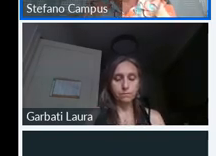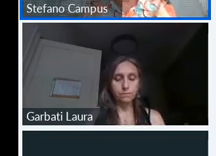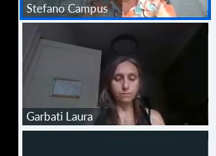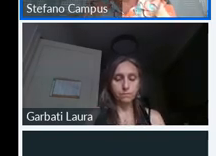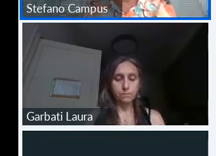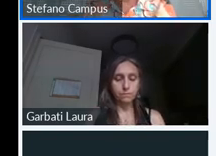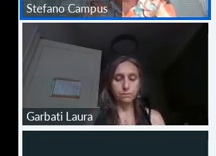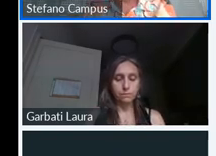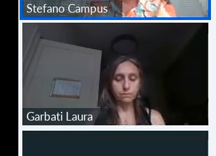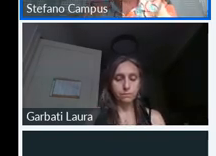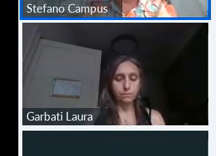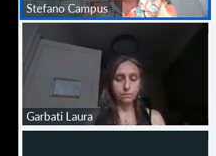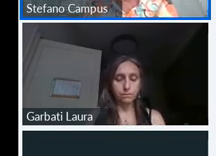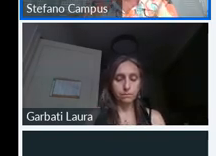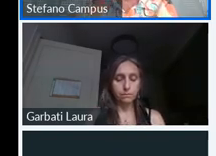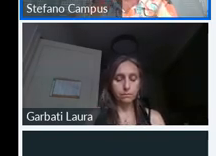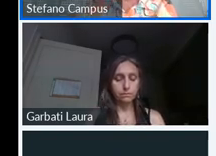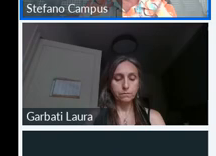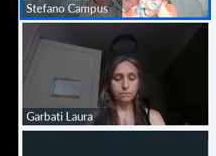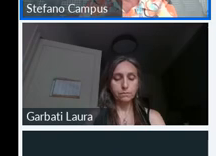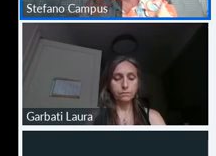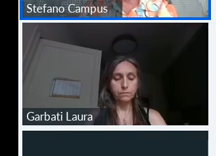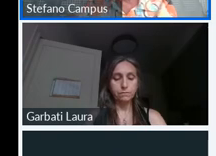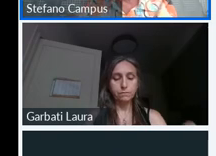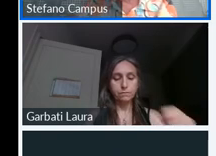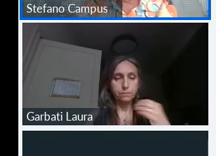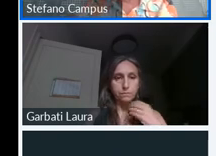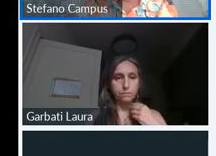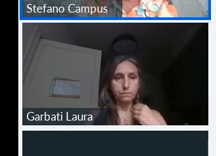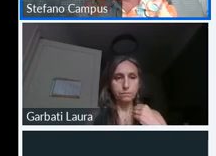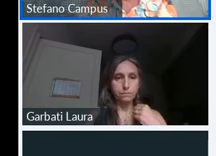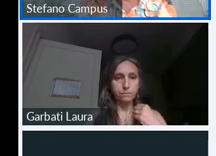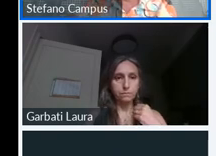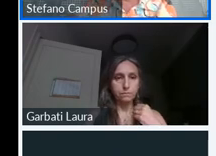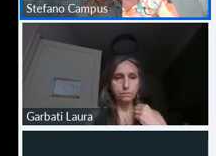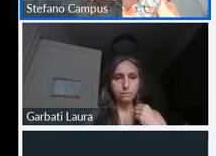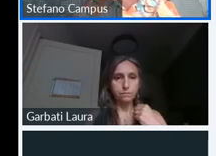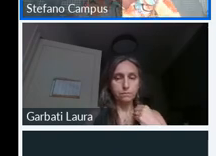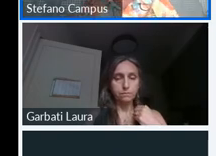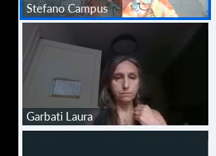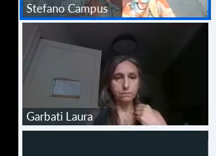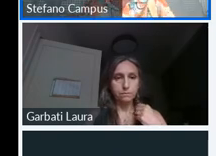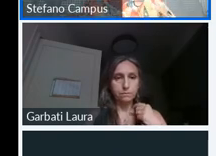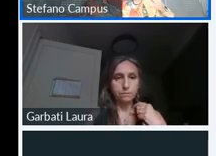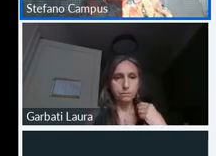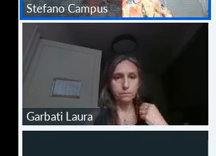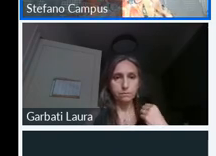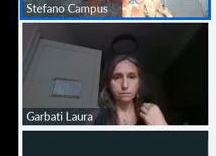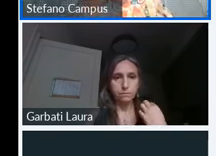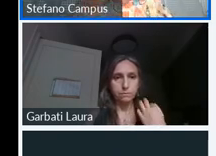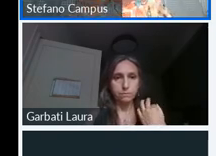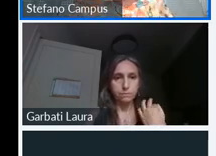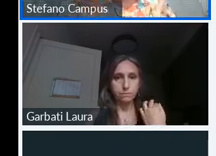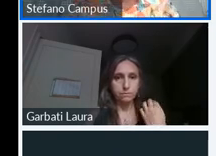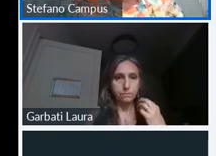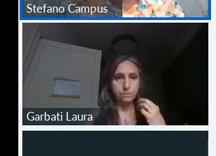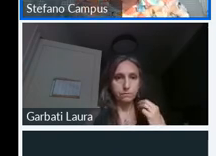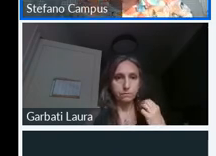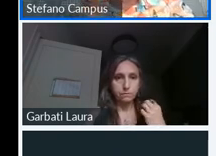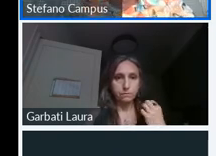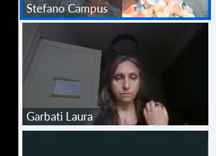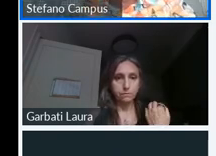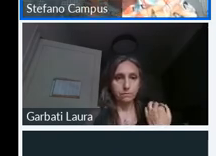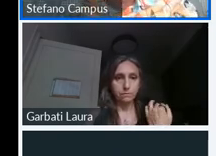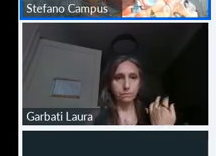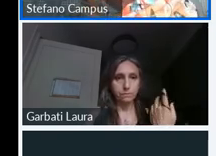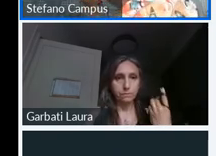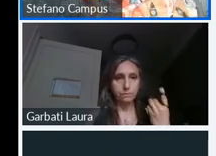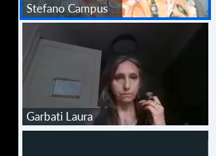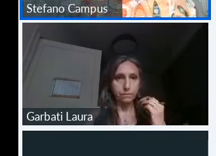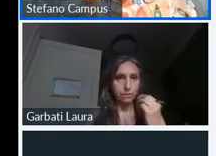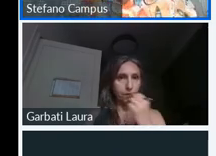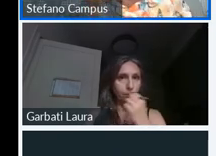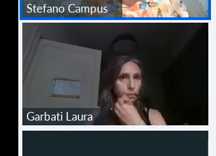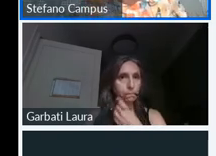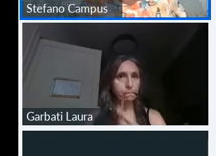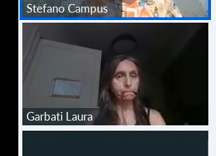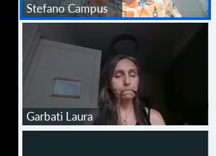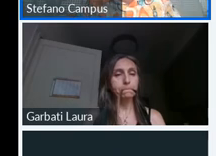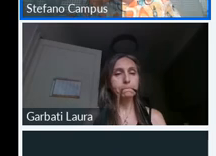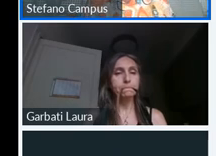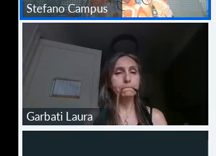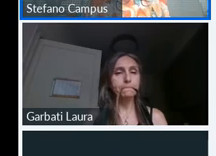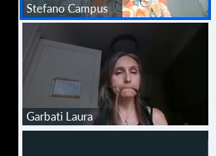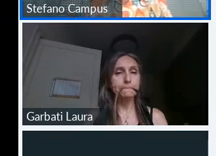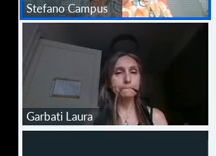in CC BY. Quindi dal punto di vista, come dire, legale, noi eravamo autorizzati a fare